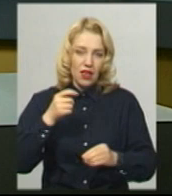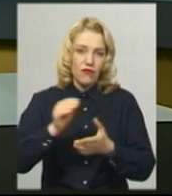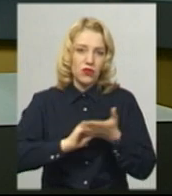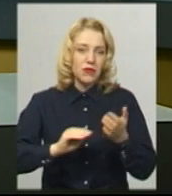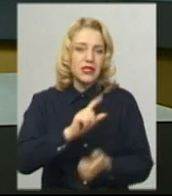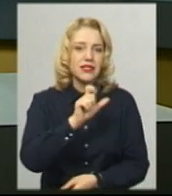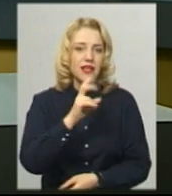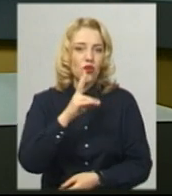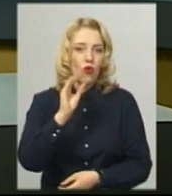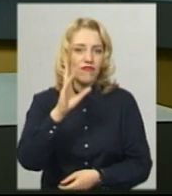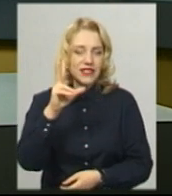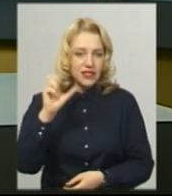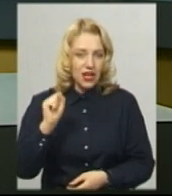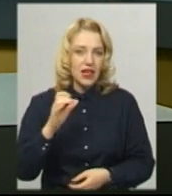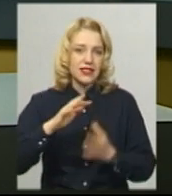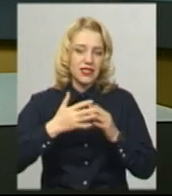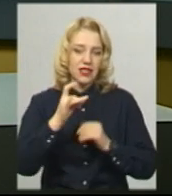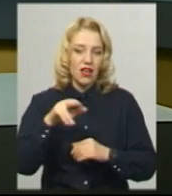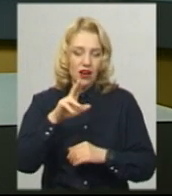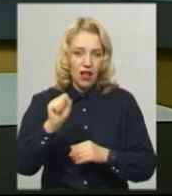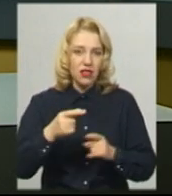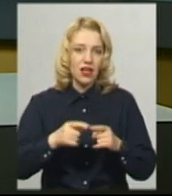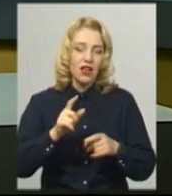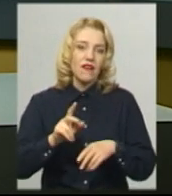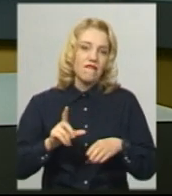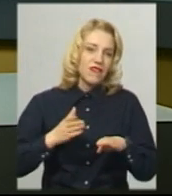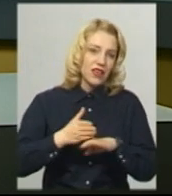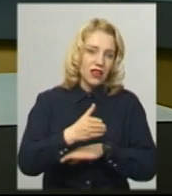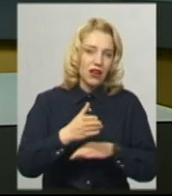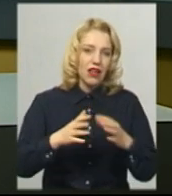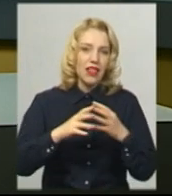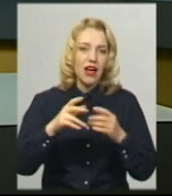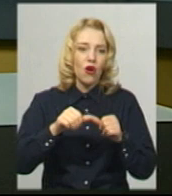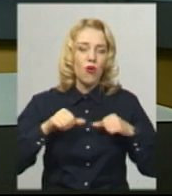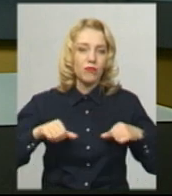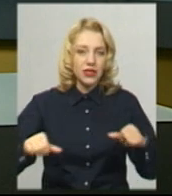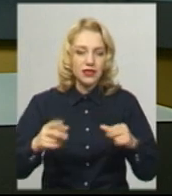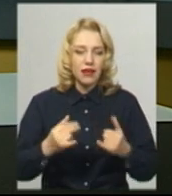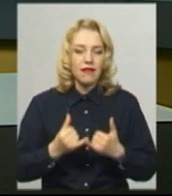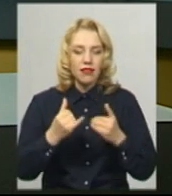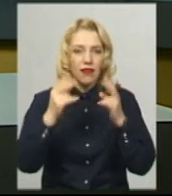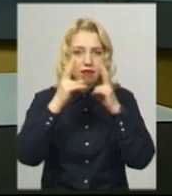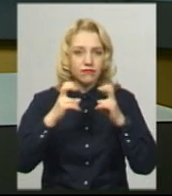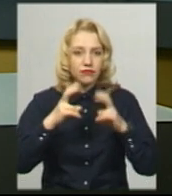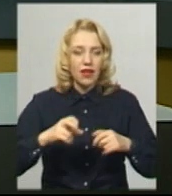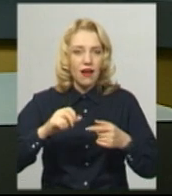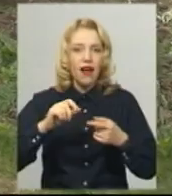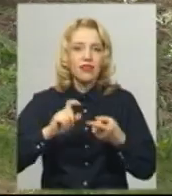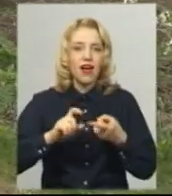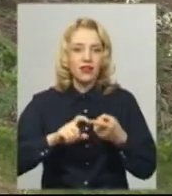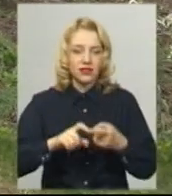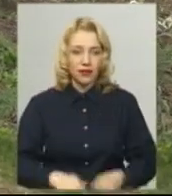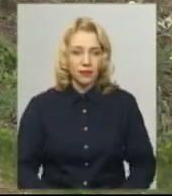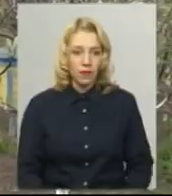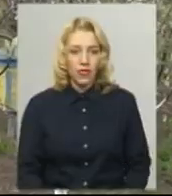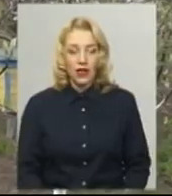за якою на місце виїхала комісія для забору зразків на аналізи. Подробиці дізнавалася Світлана Поробок.